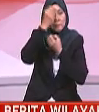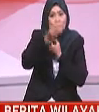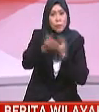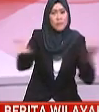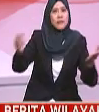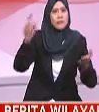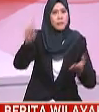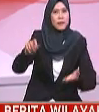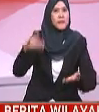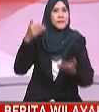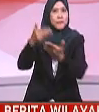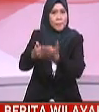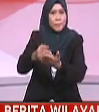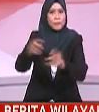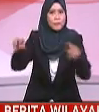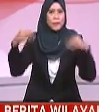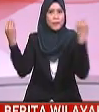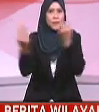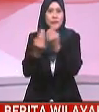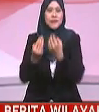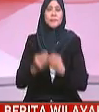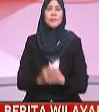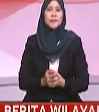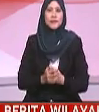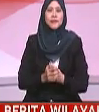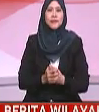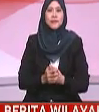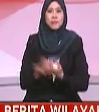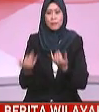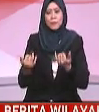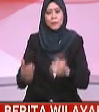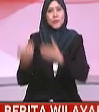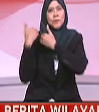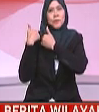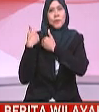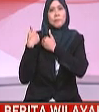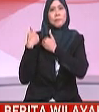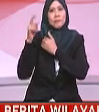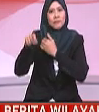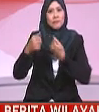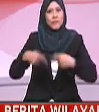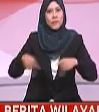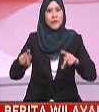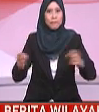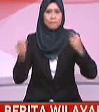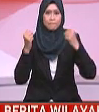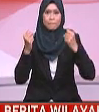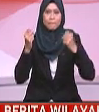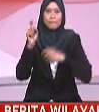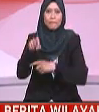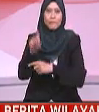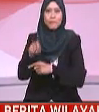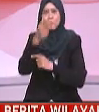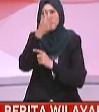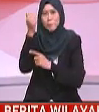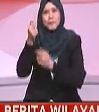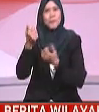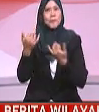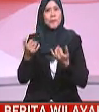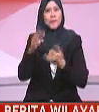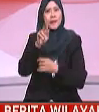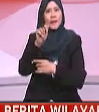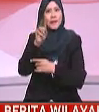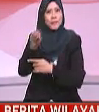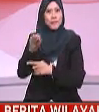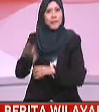sampai. Jadi peranan ini perlu diambil peluang dan diperkukuh. Jadi saya sarankan supaya RTM memainkan